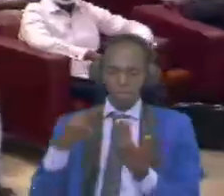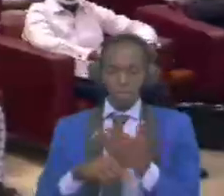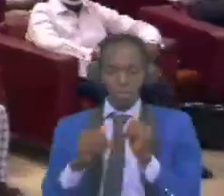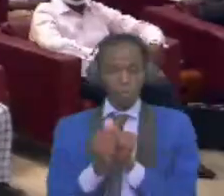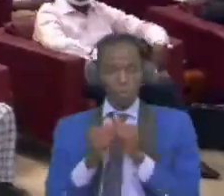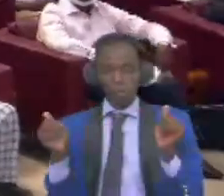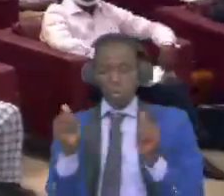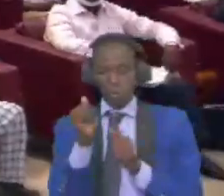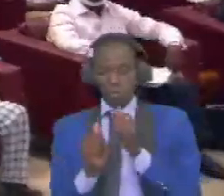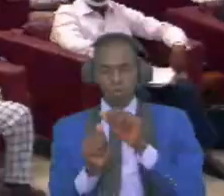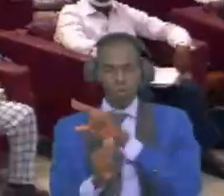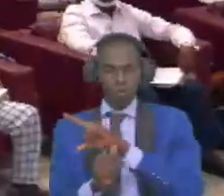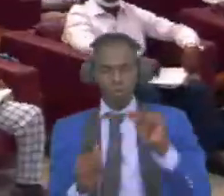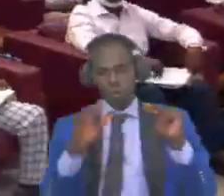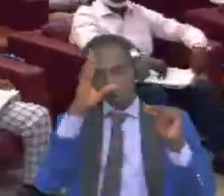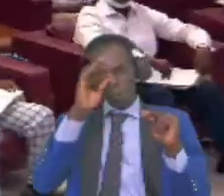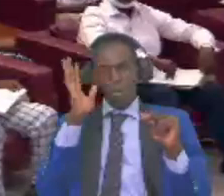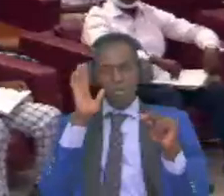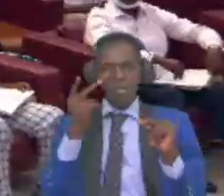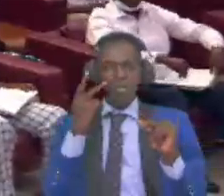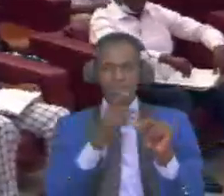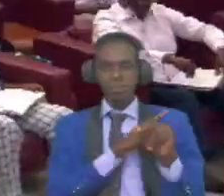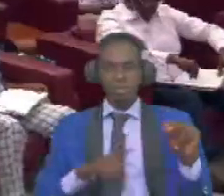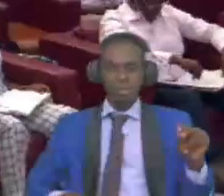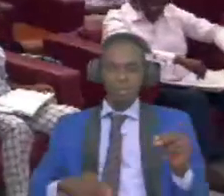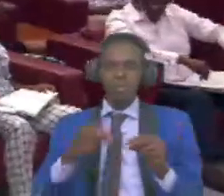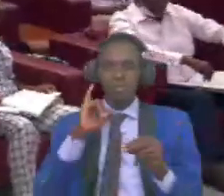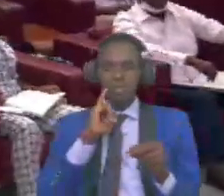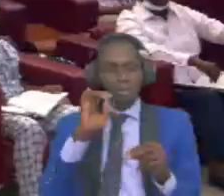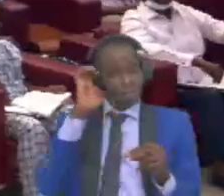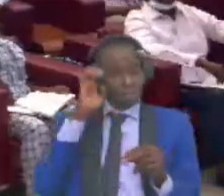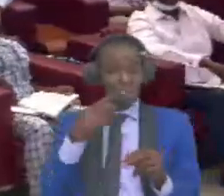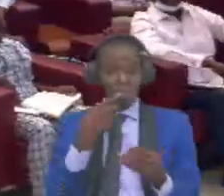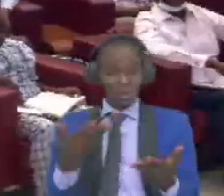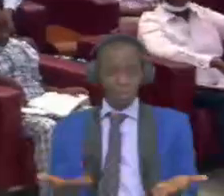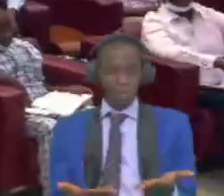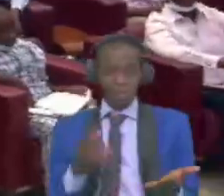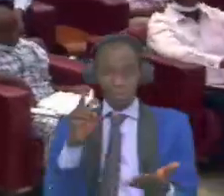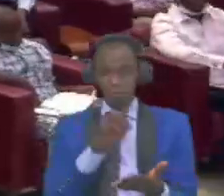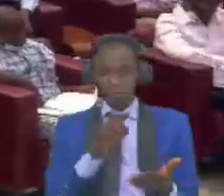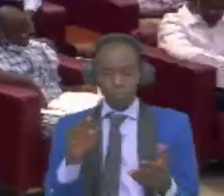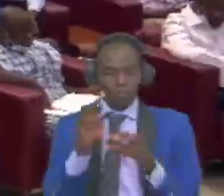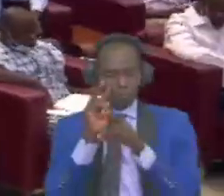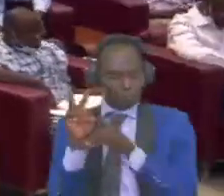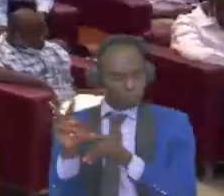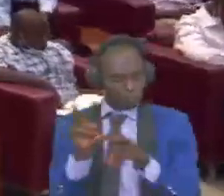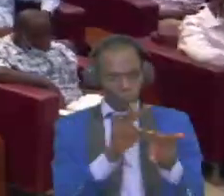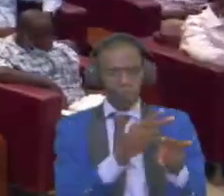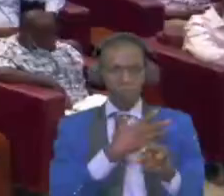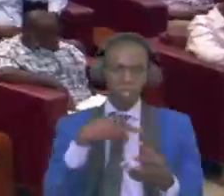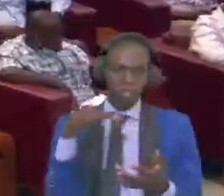personne ne verra le seigneur l'ours est difficile que veiller